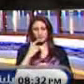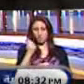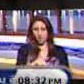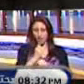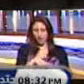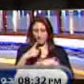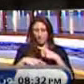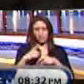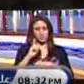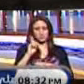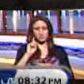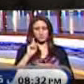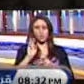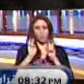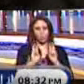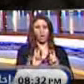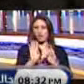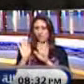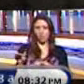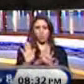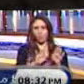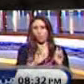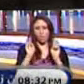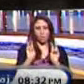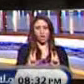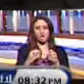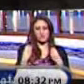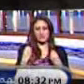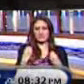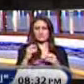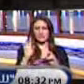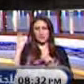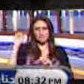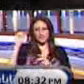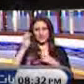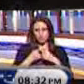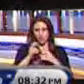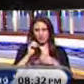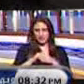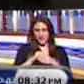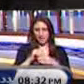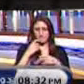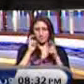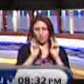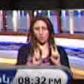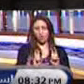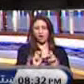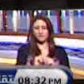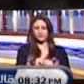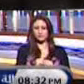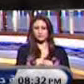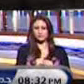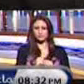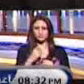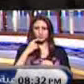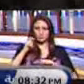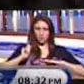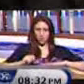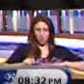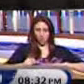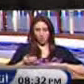الهدف منه إلغاء الحكم الصادر فيما يخص إيقاف الانتخابات، دي أول نقطة. النقطة الثانية ان الحكم